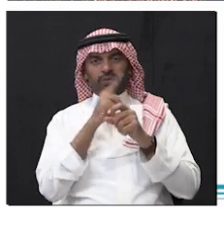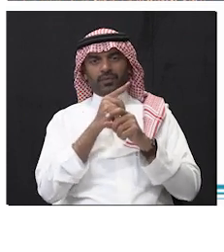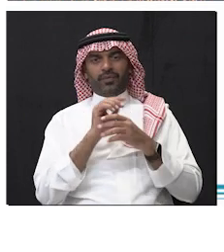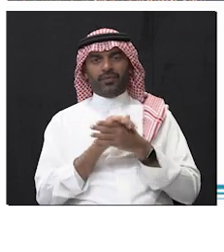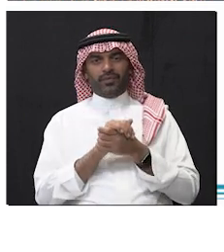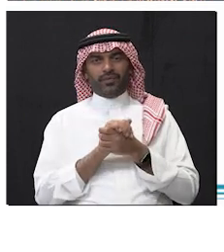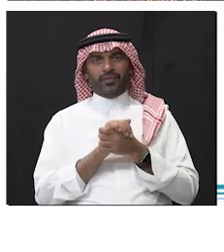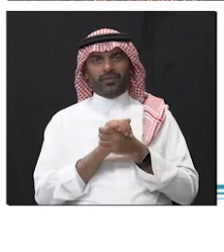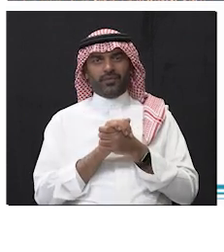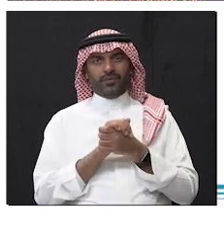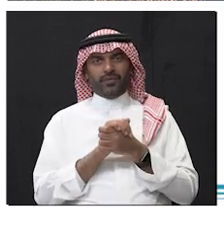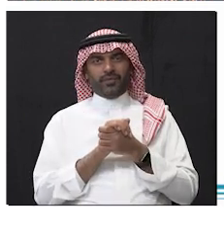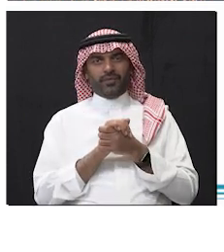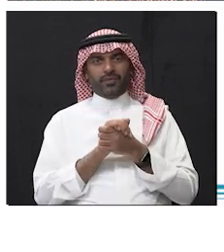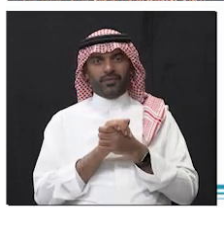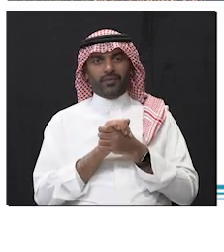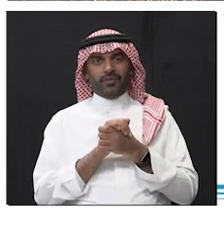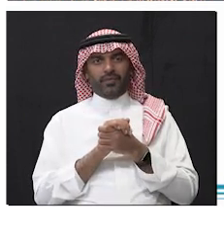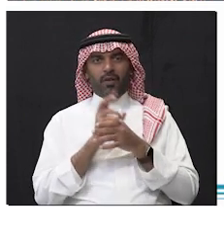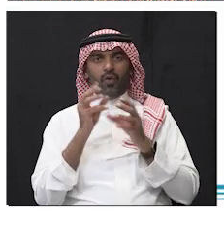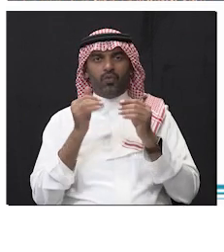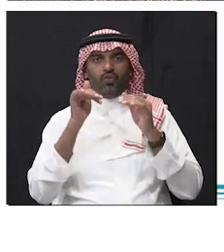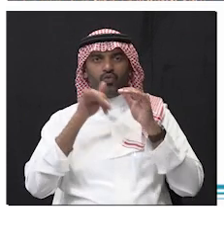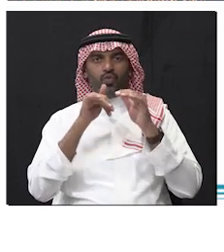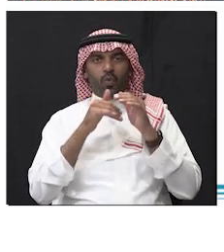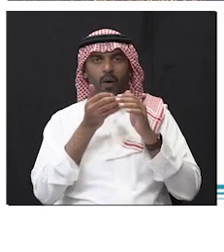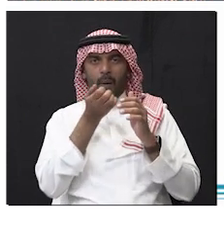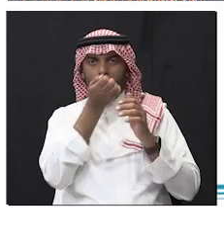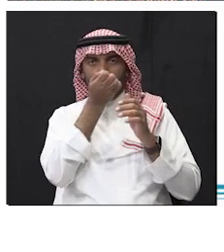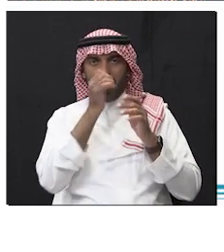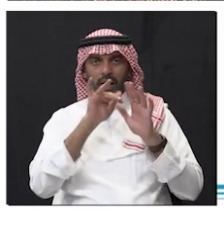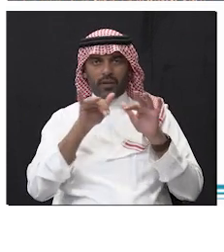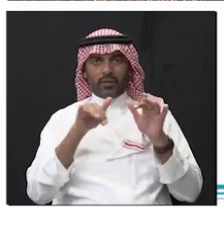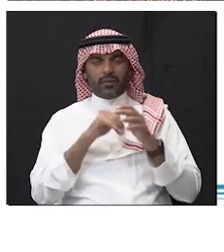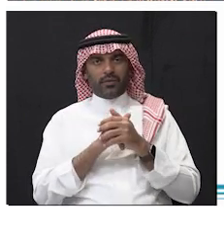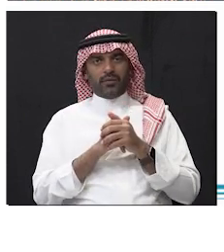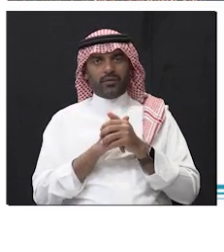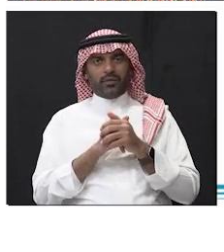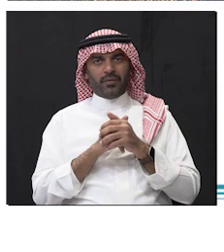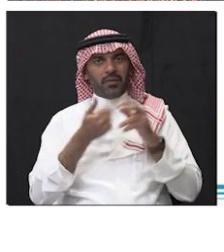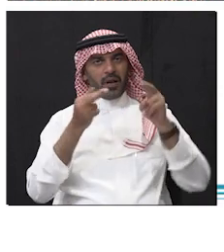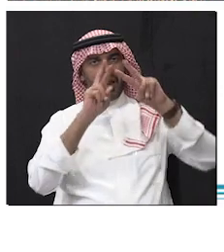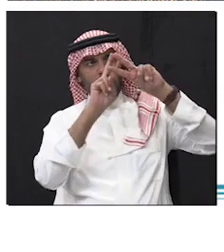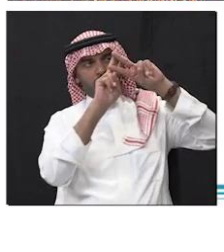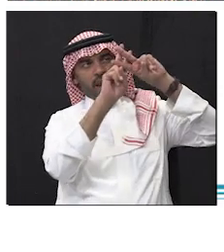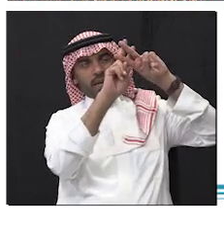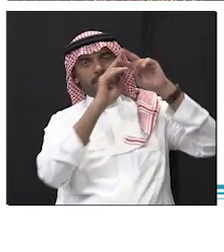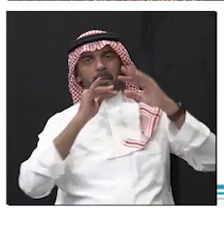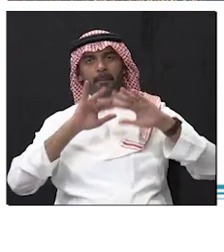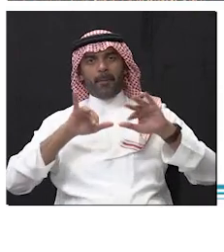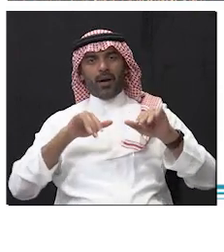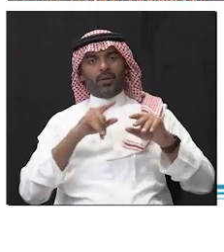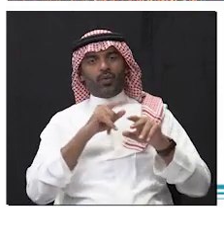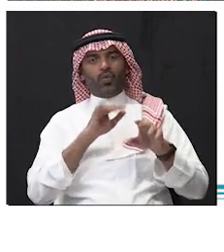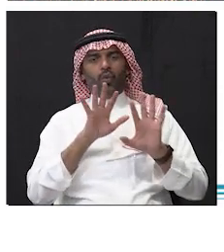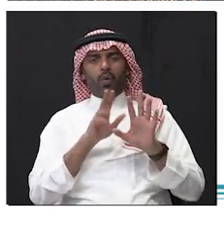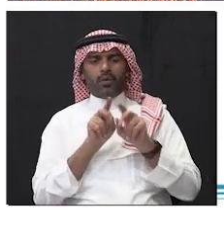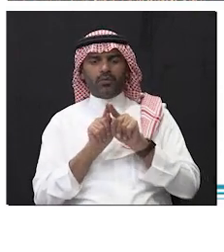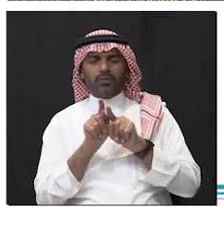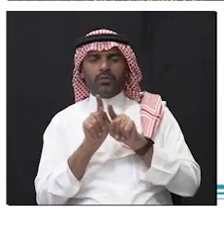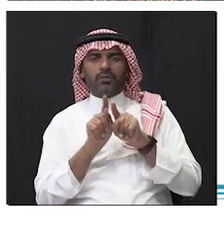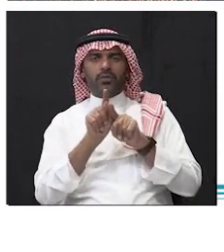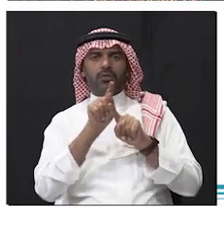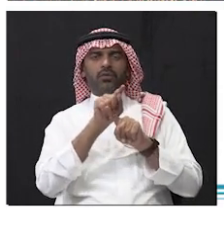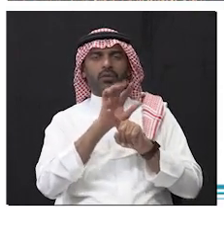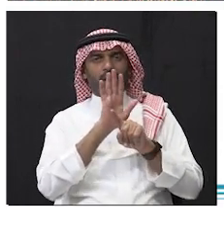مختلفة. لاحظ هنا قنفذ البحر، ولاحظ نجم البحر، يوجد هناك أشواك ذات أطوال